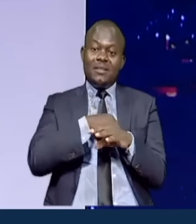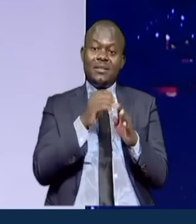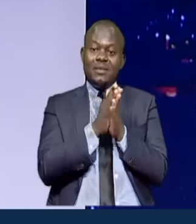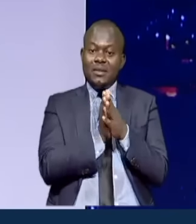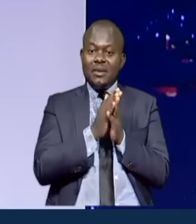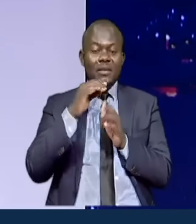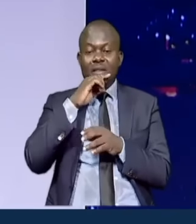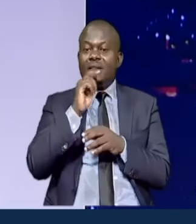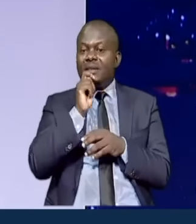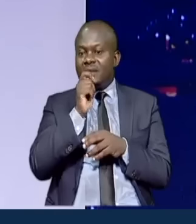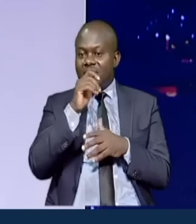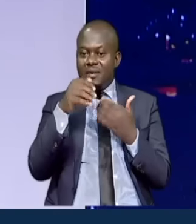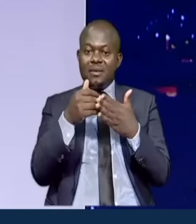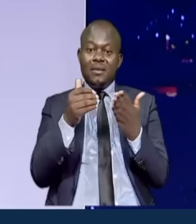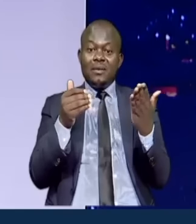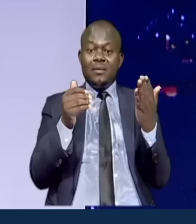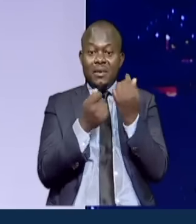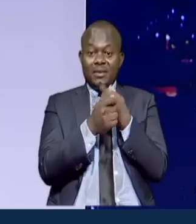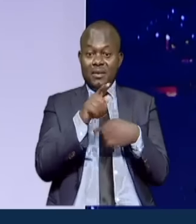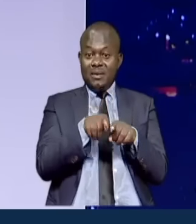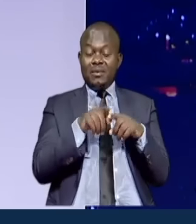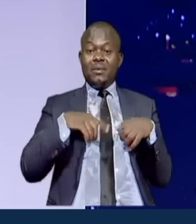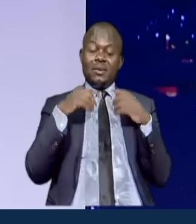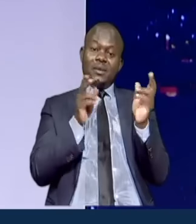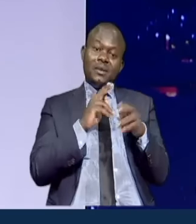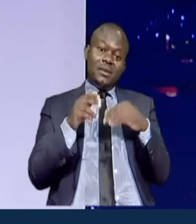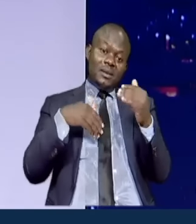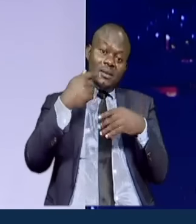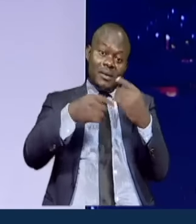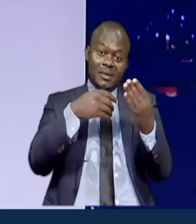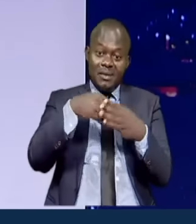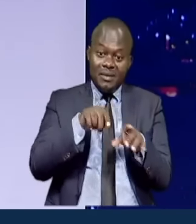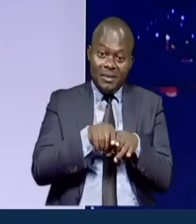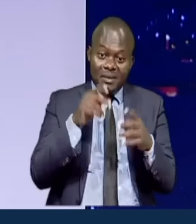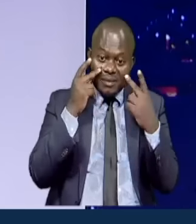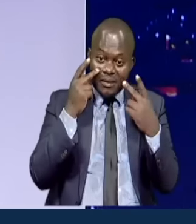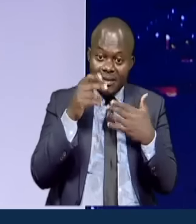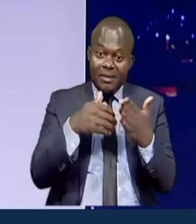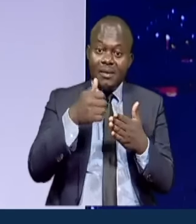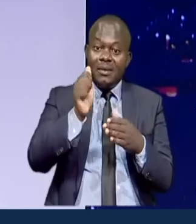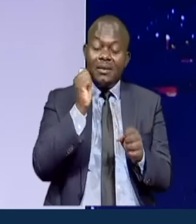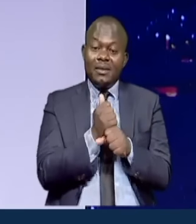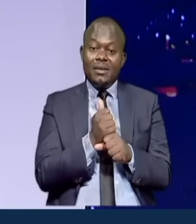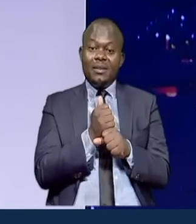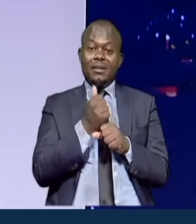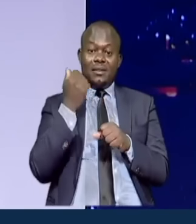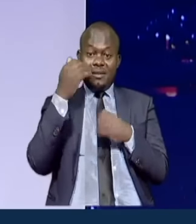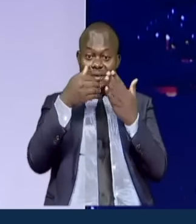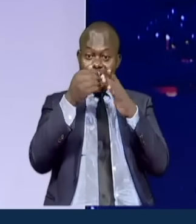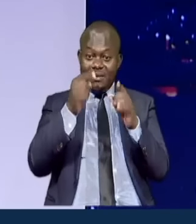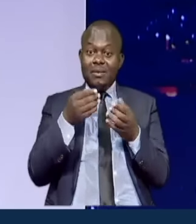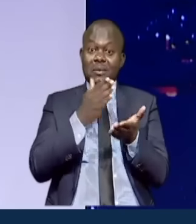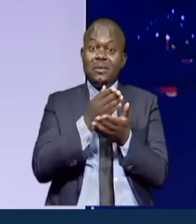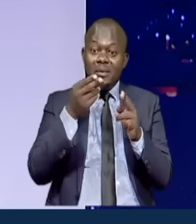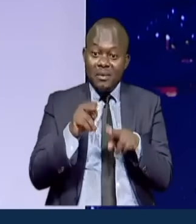kuri social media bakazigira nk'aho ari ubuzima busanzwe abantu bakagenda muri icyo kigali bakareba n'ibyo bihangana rero niyo bigeze bikaba